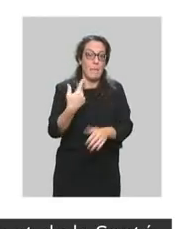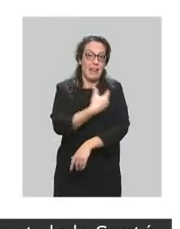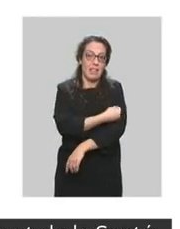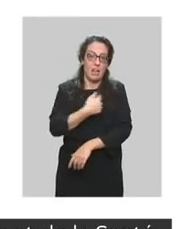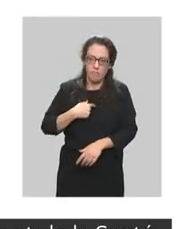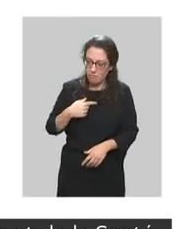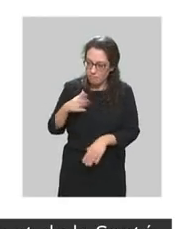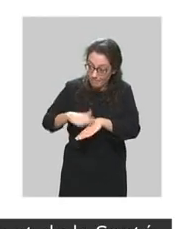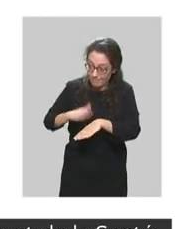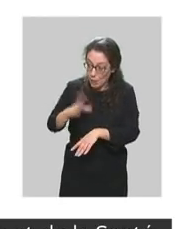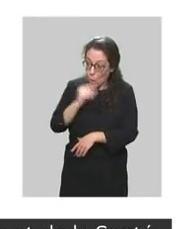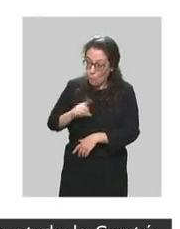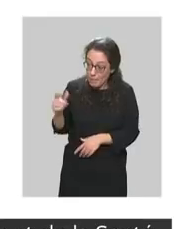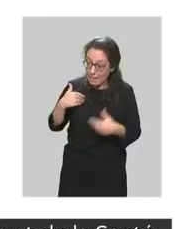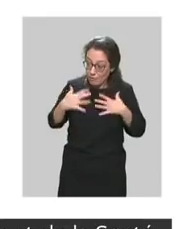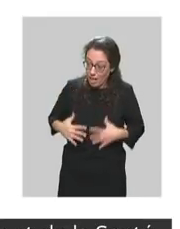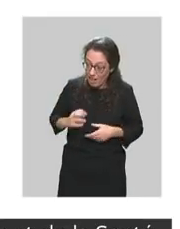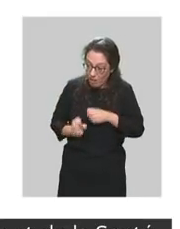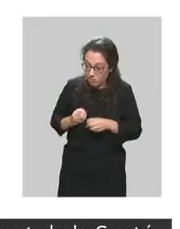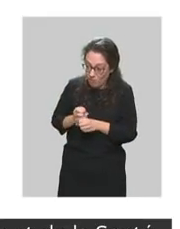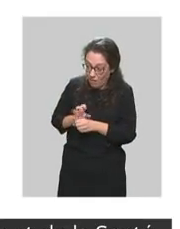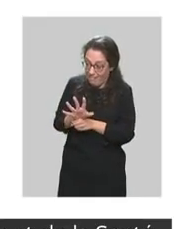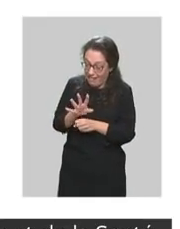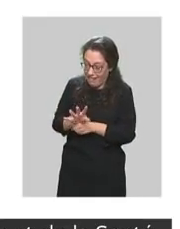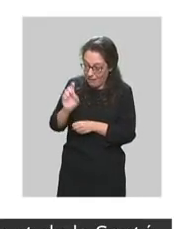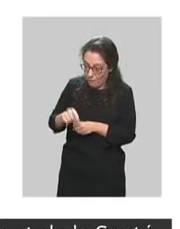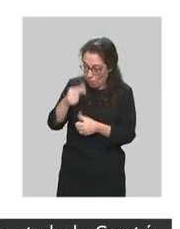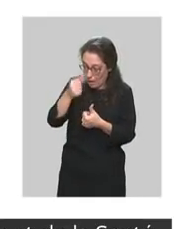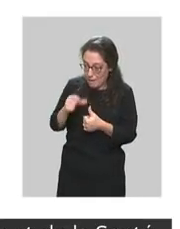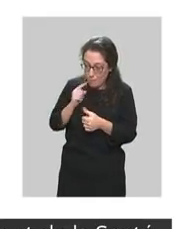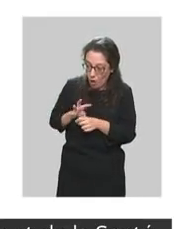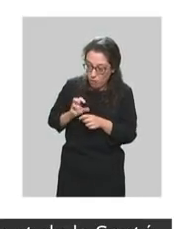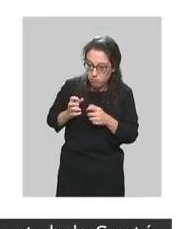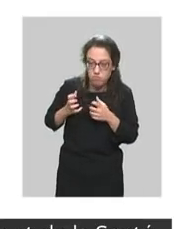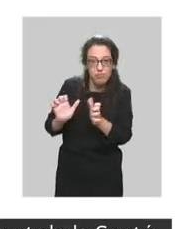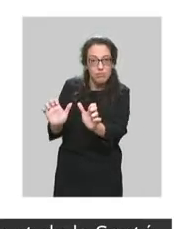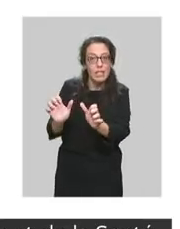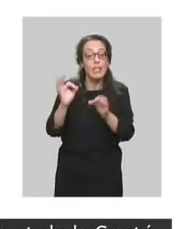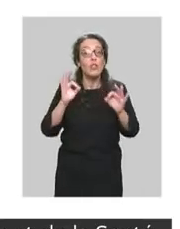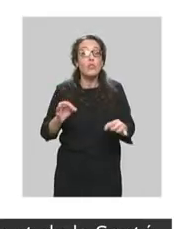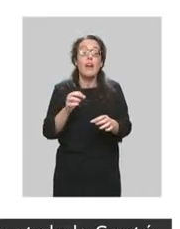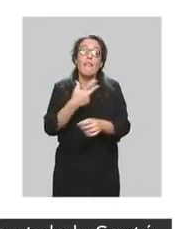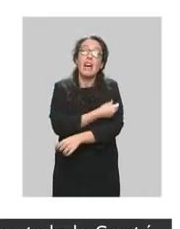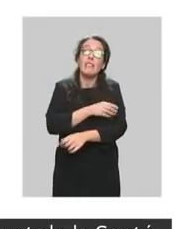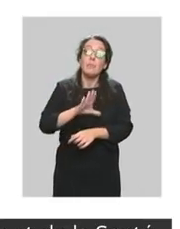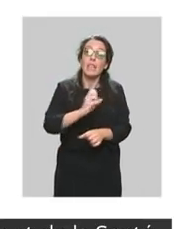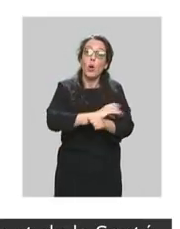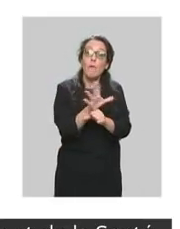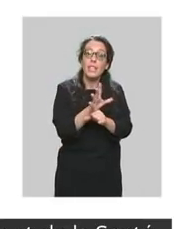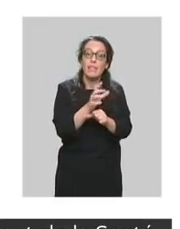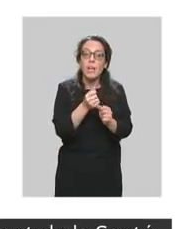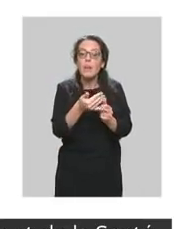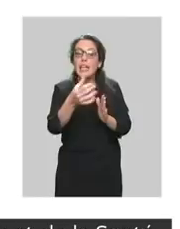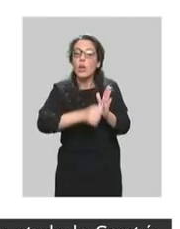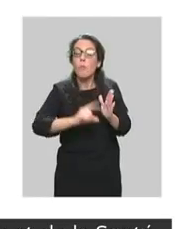comment est-ce que tu fabriques ces anticorps contre le virus? Eh bien, ce que nous savons, c'est que dans le cadre des vaccins contre le Covid, au bout de quelques mois, il faut renouveler ce